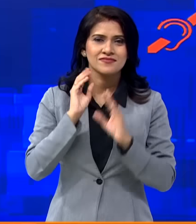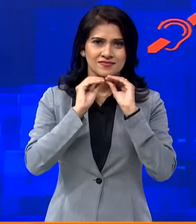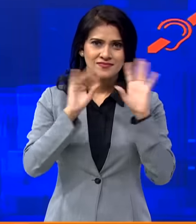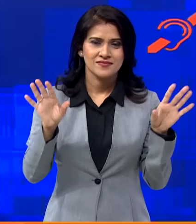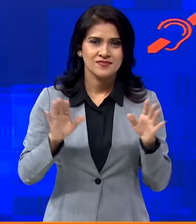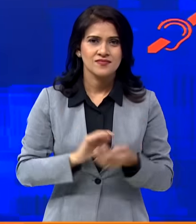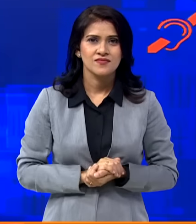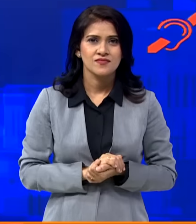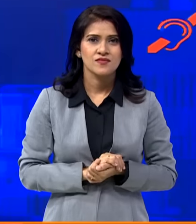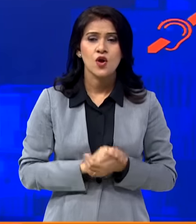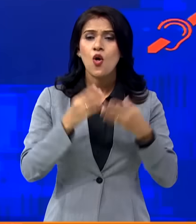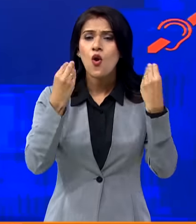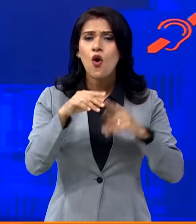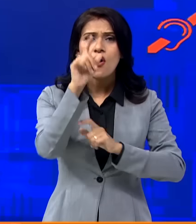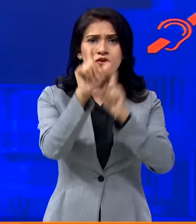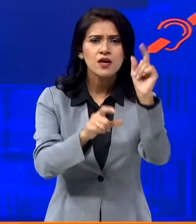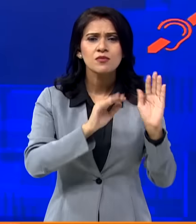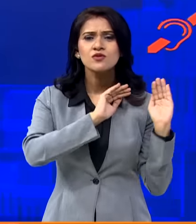सहारा बेसहारों